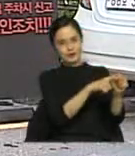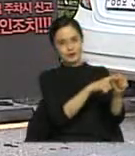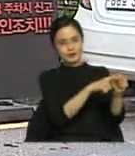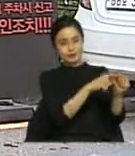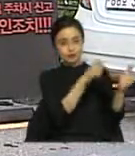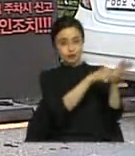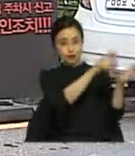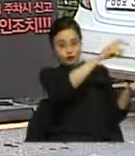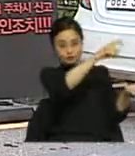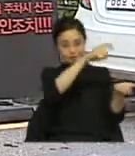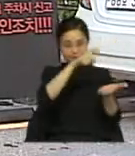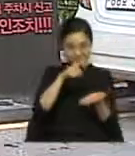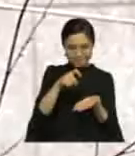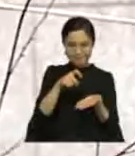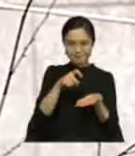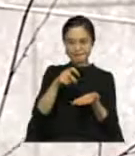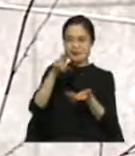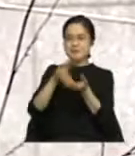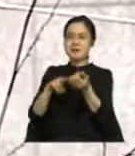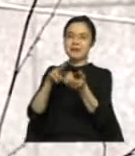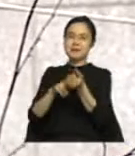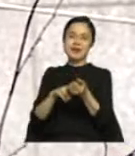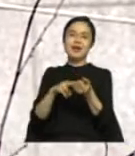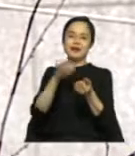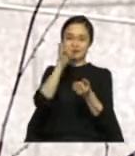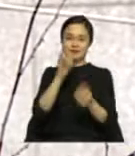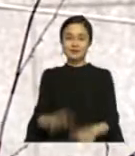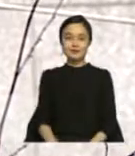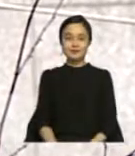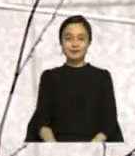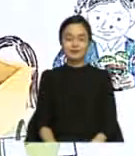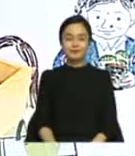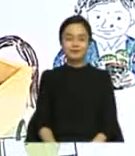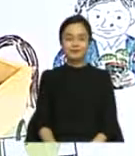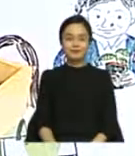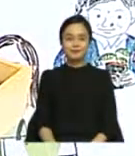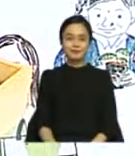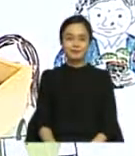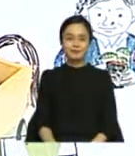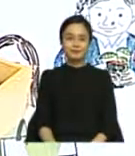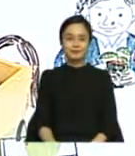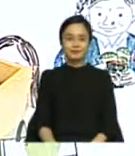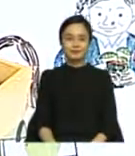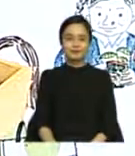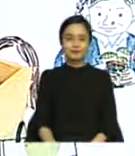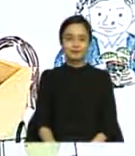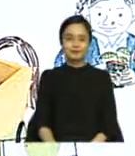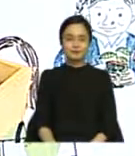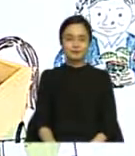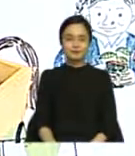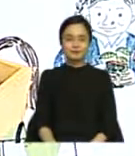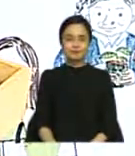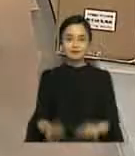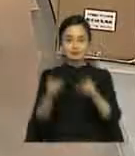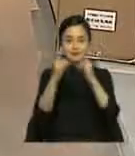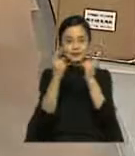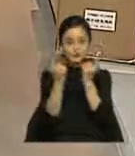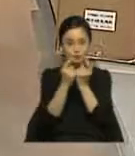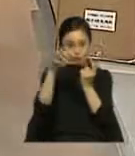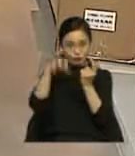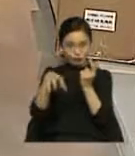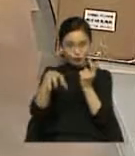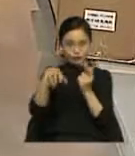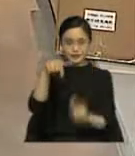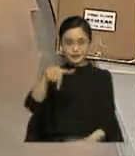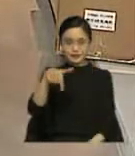전 자치구 중 최초로 공정무역센터를 개관해 공정무역 활성화에 앞장서고 있습니다. 공정무역 지원 및